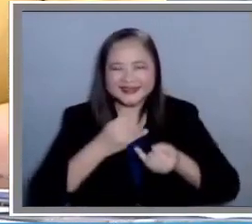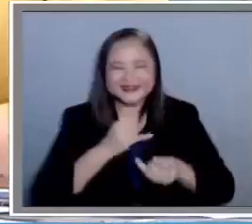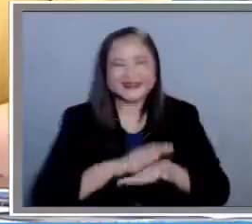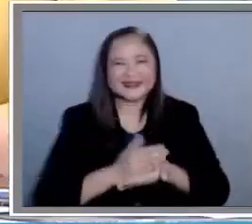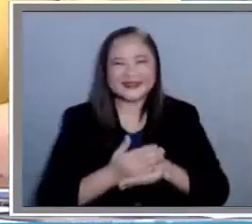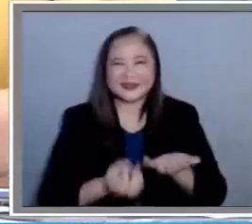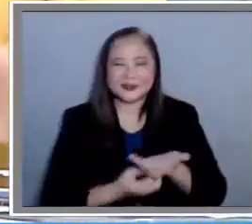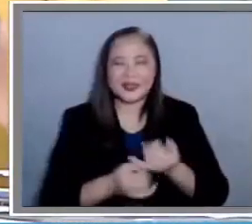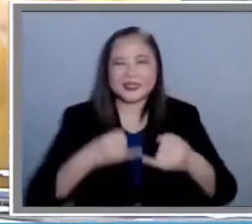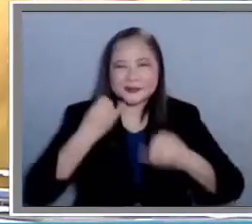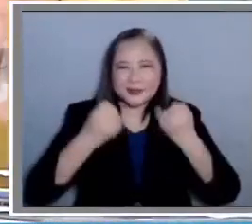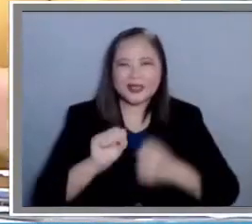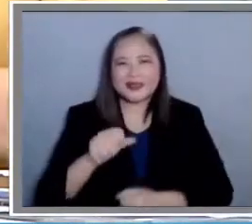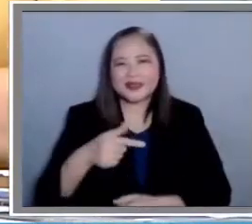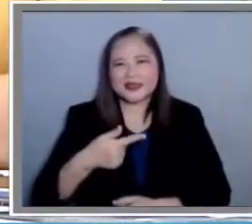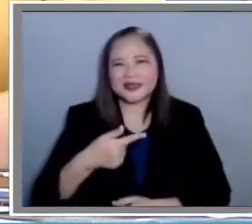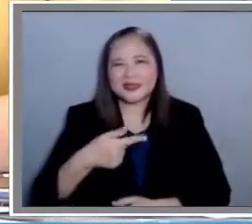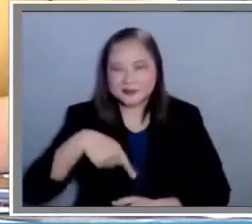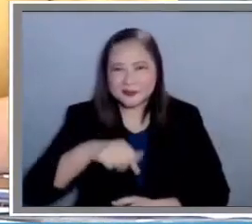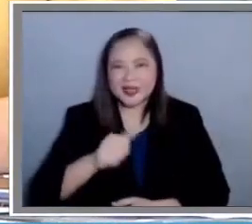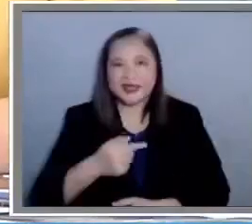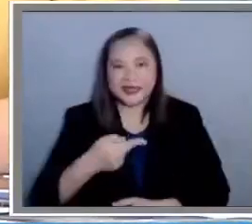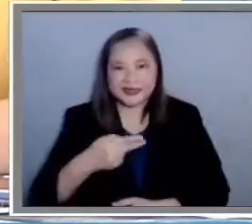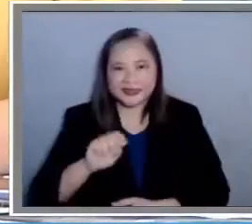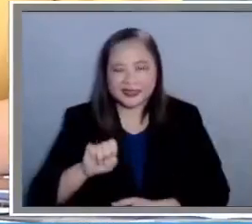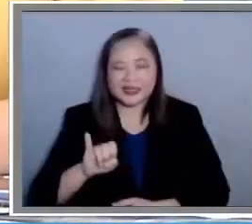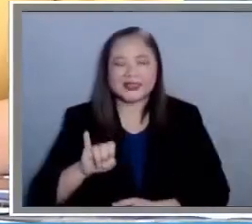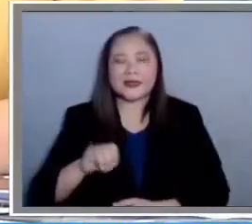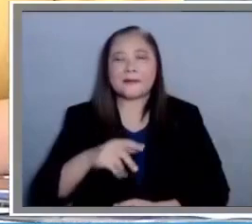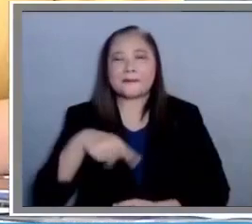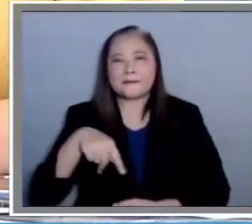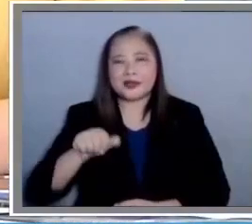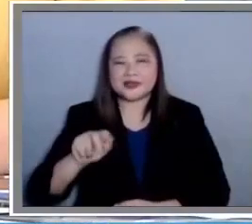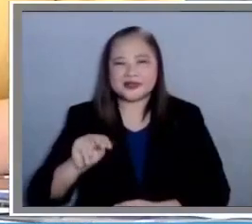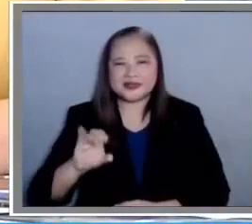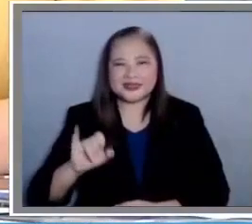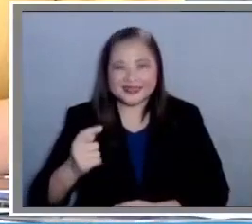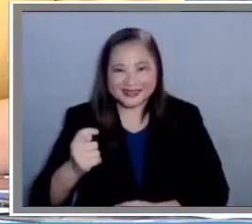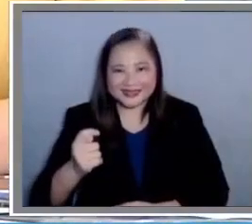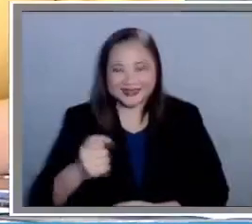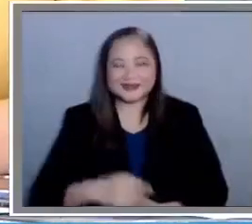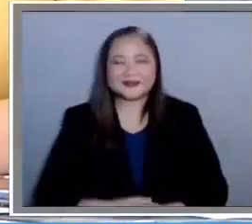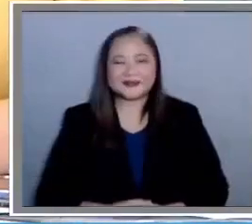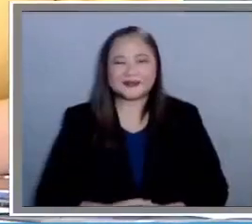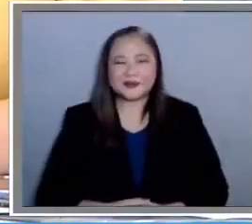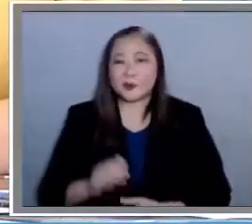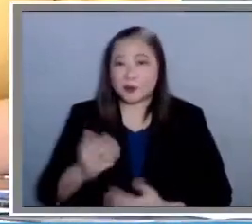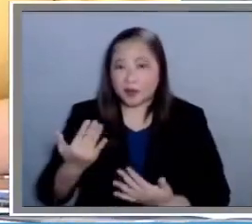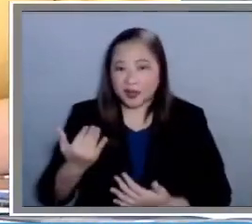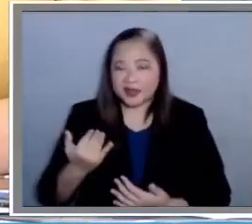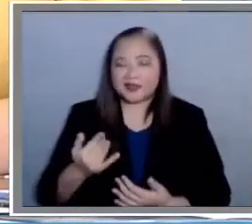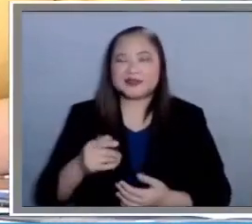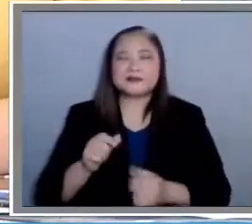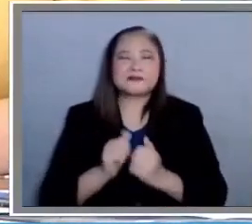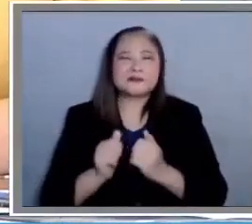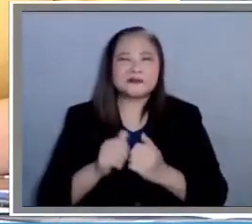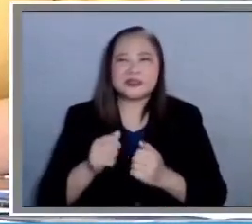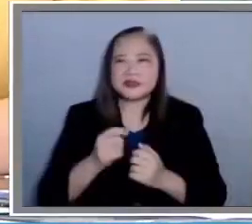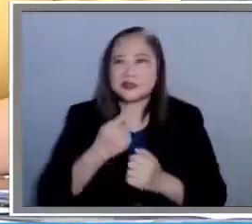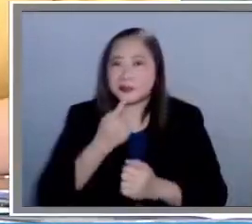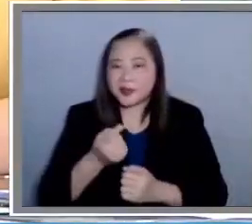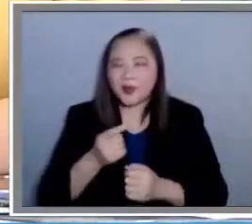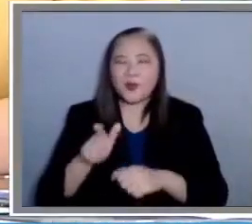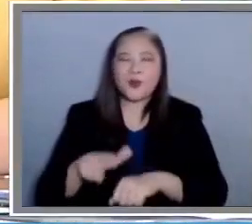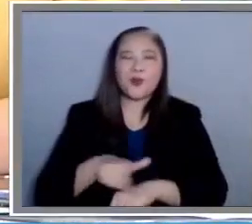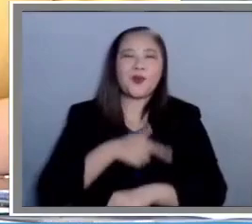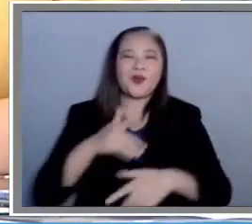o kaya pansit. Mas kailangan ng diba, noodles. Kasi so. Di ba, Maring Maris, kasi pampahaba ng buhay yan. Oh yes, diba? Of course. Tsaka, minsan,